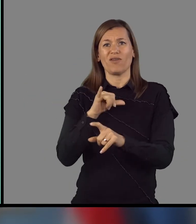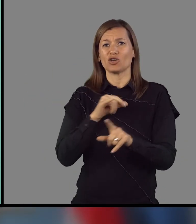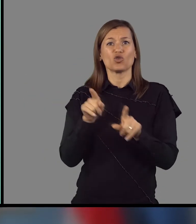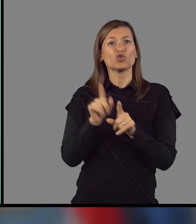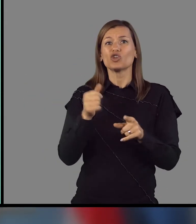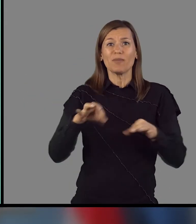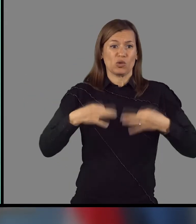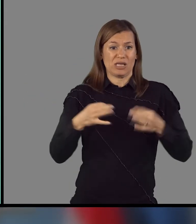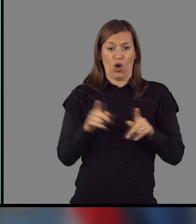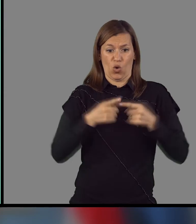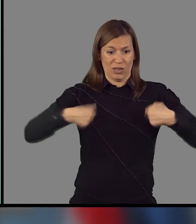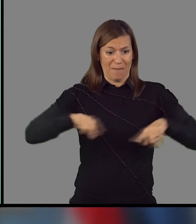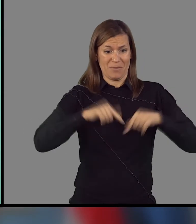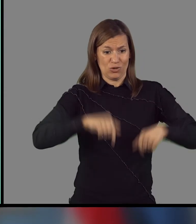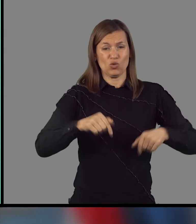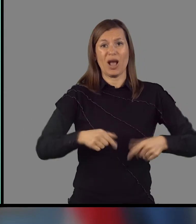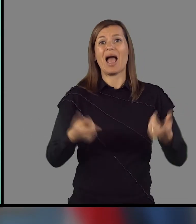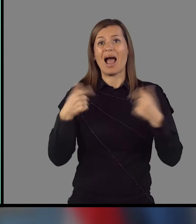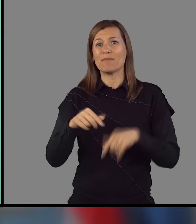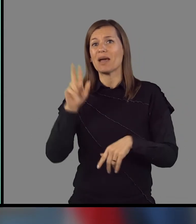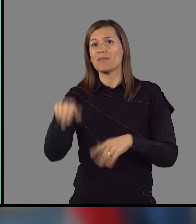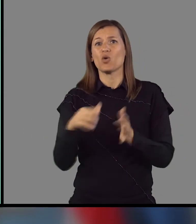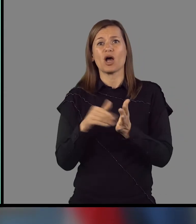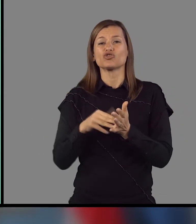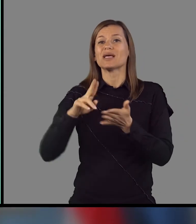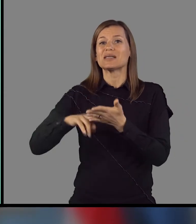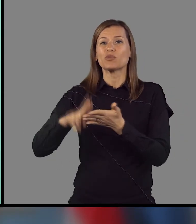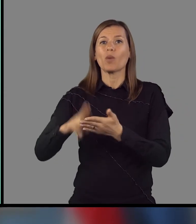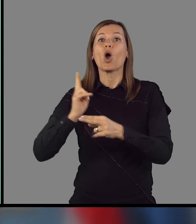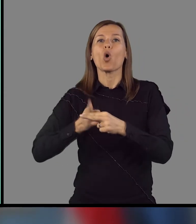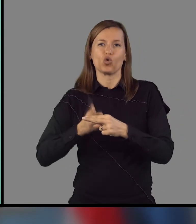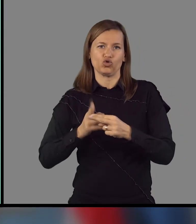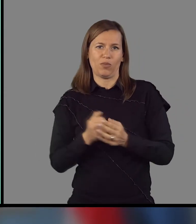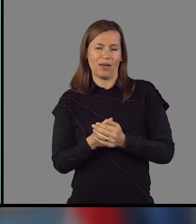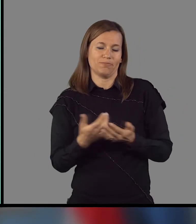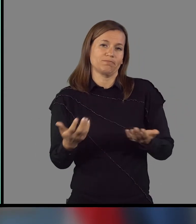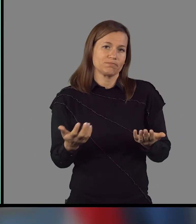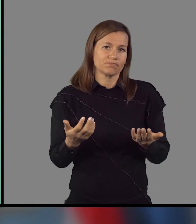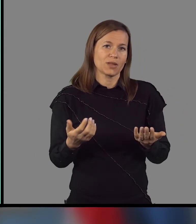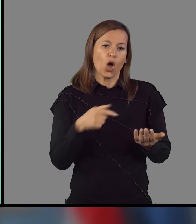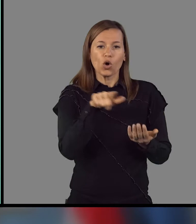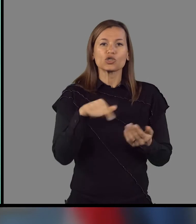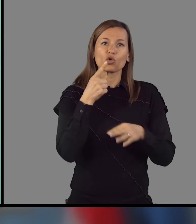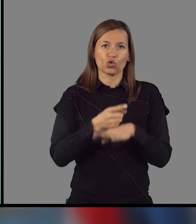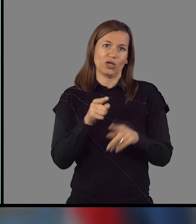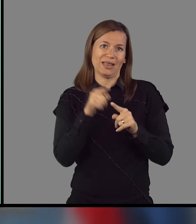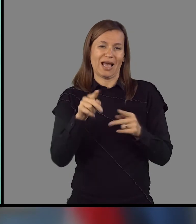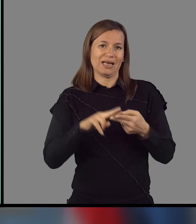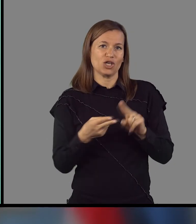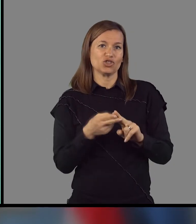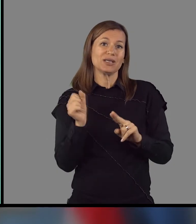bolnico, ne glede na to, da je bil zdrav, tako kot smo mi tukaj, ali pa je imel kakršne koli simptome okužbe.